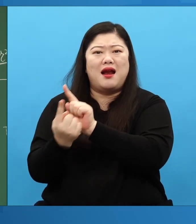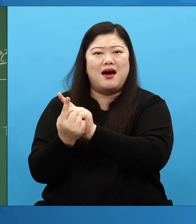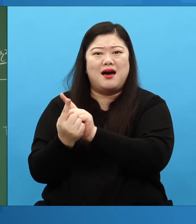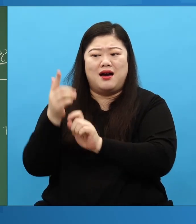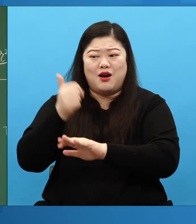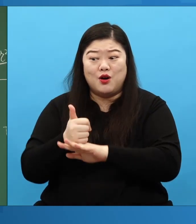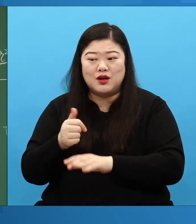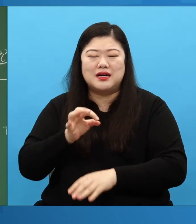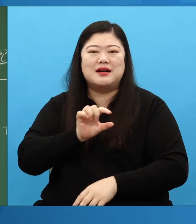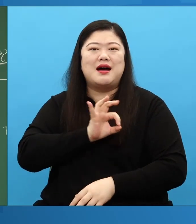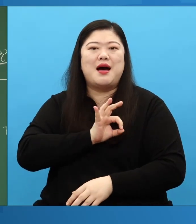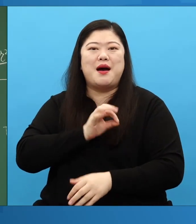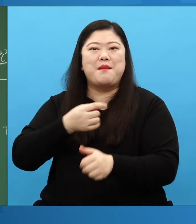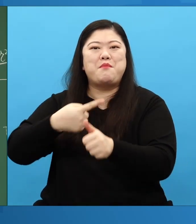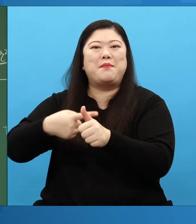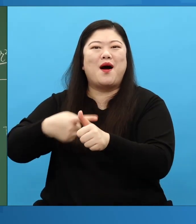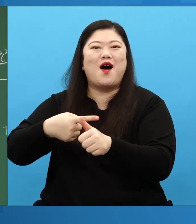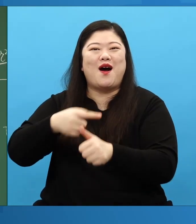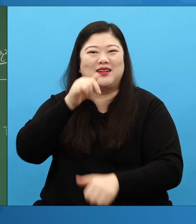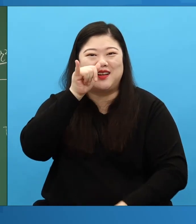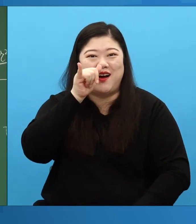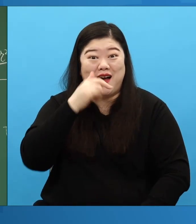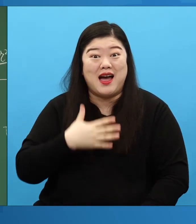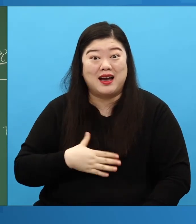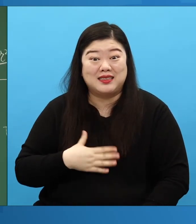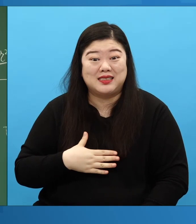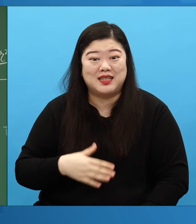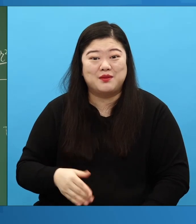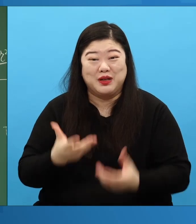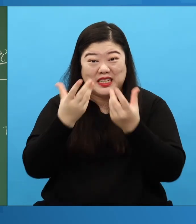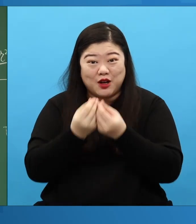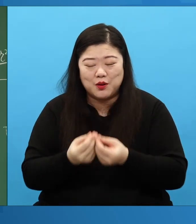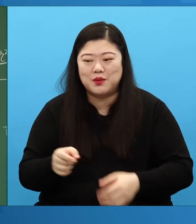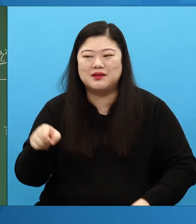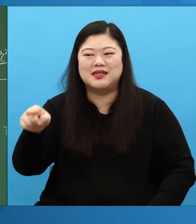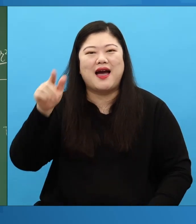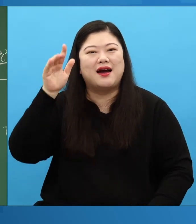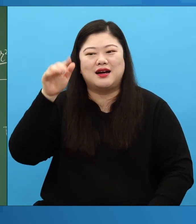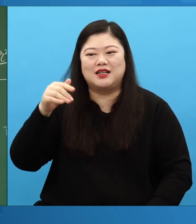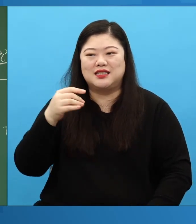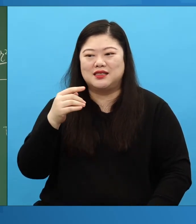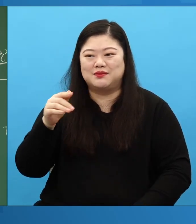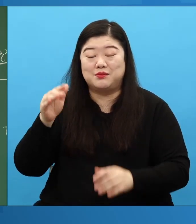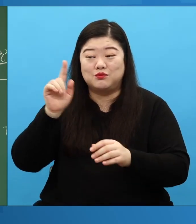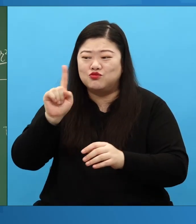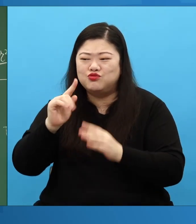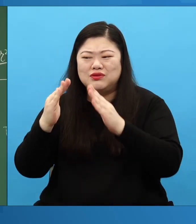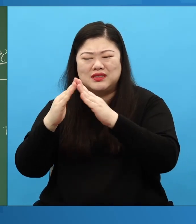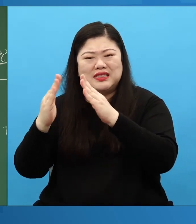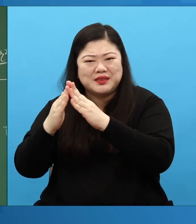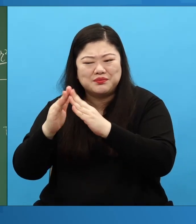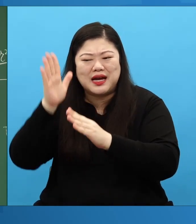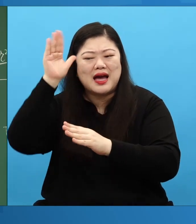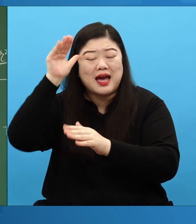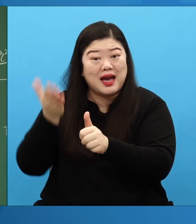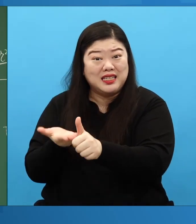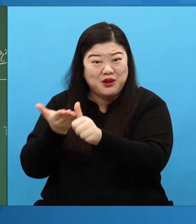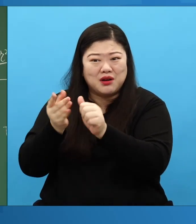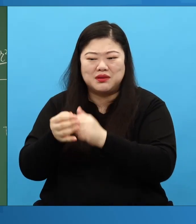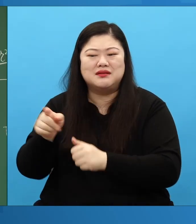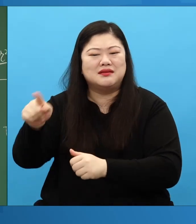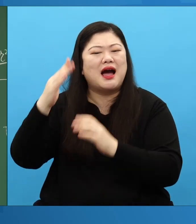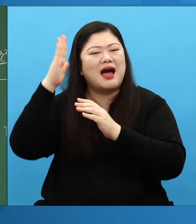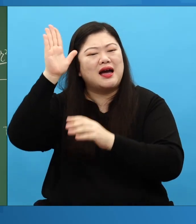neighborhoods, there were nicknames. 이 흰개가 한 마리 있으면 흰개 있는지 뭐 이런 식으로 뭐 별명이 하나씩 있어요. If, let's say,